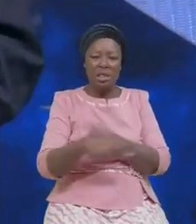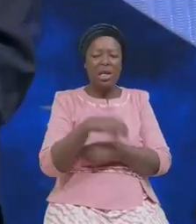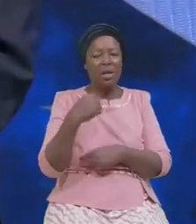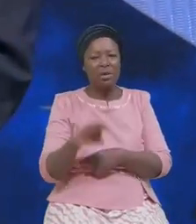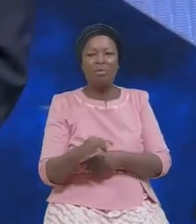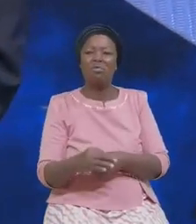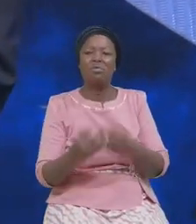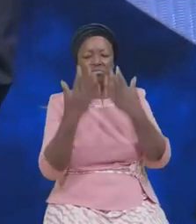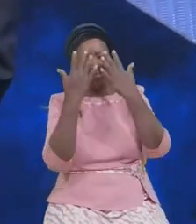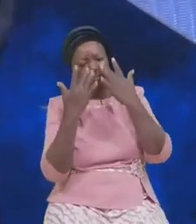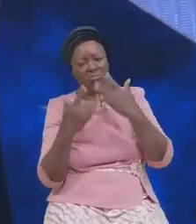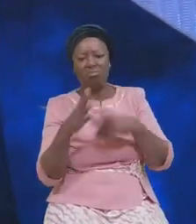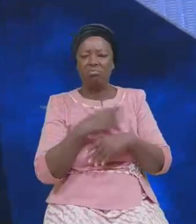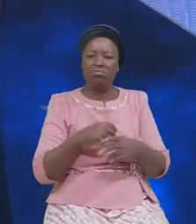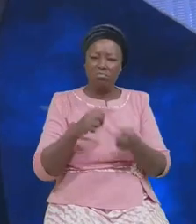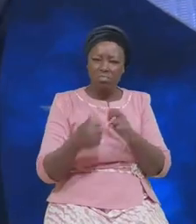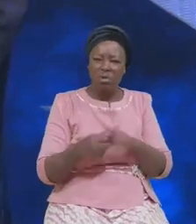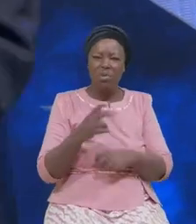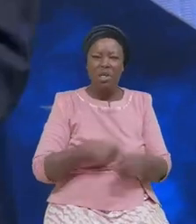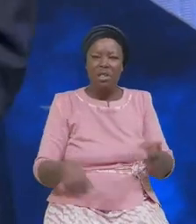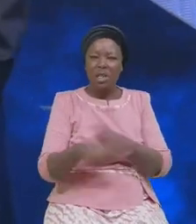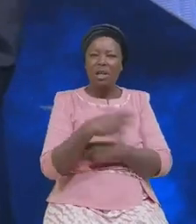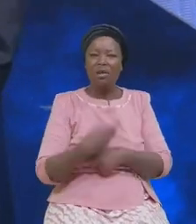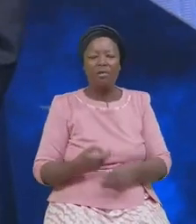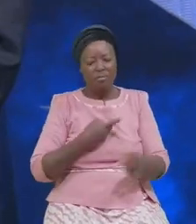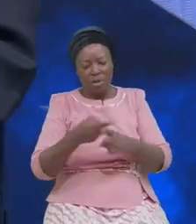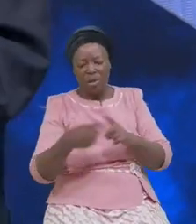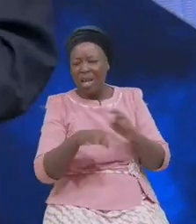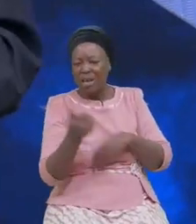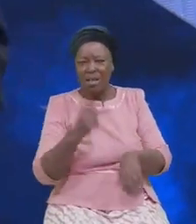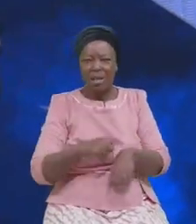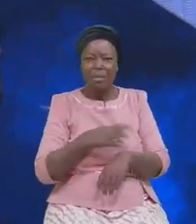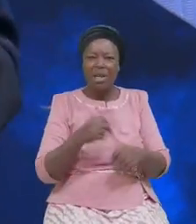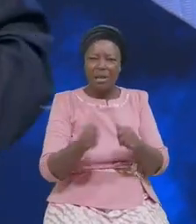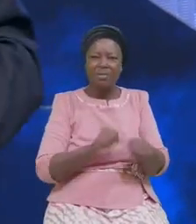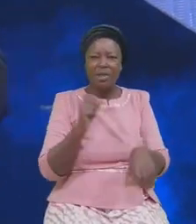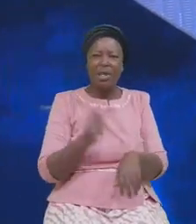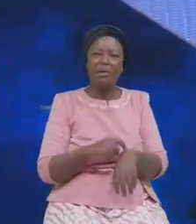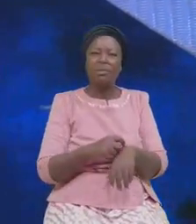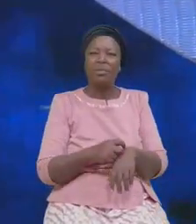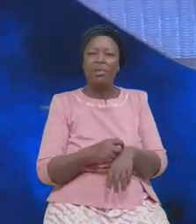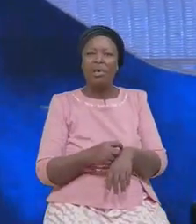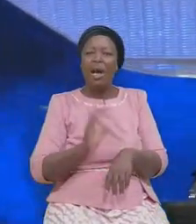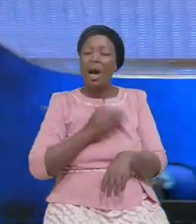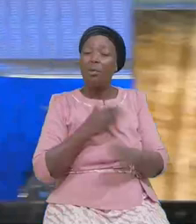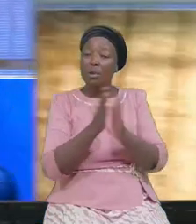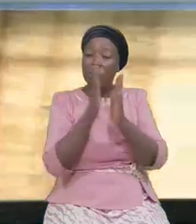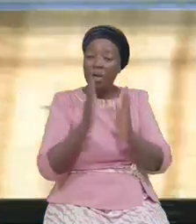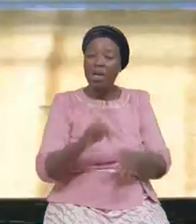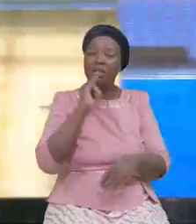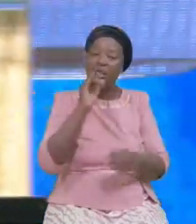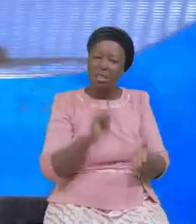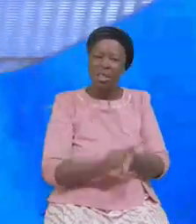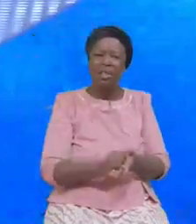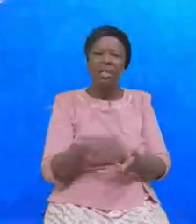les jours d'adversité, les jours de persécution, à n'importe quel moment, à n'importe quel temps, notre prière, c'est que le